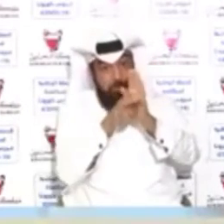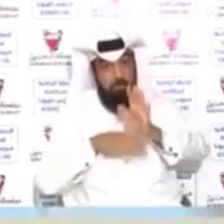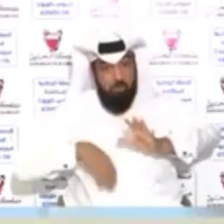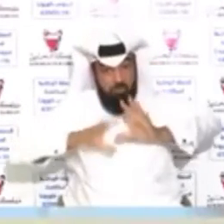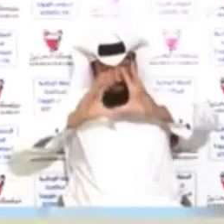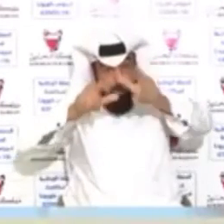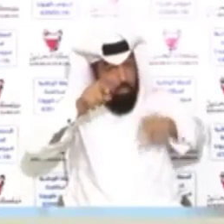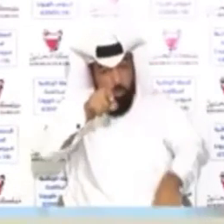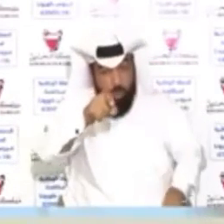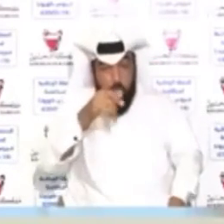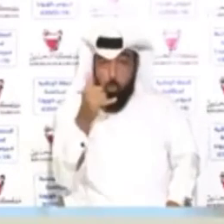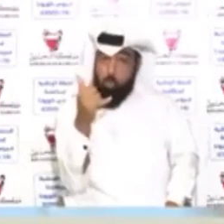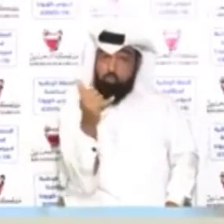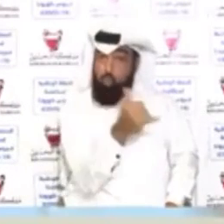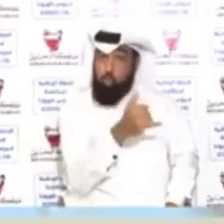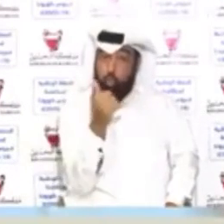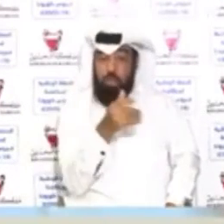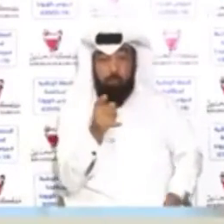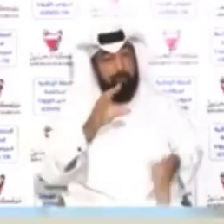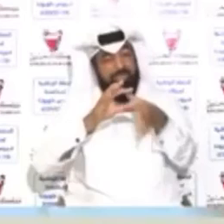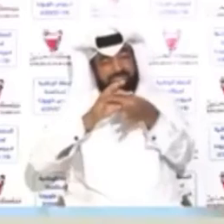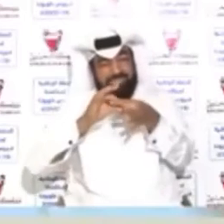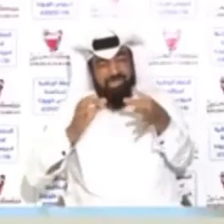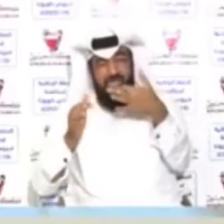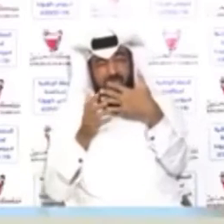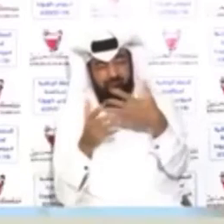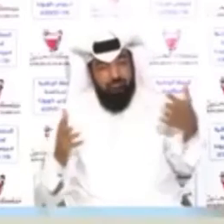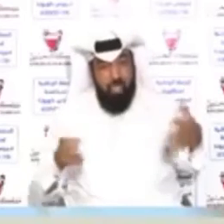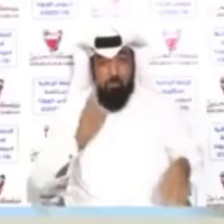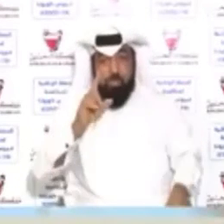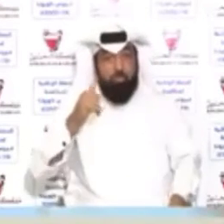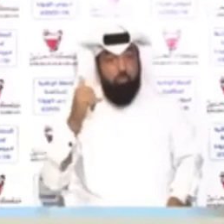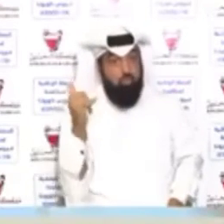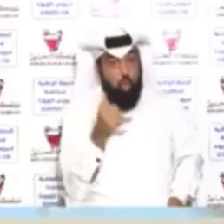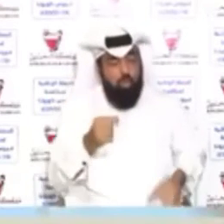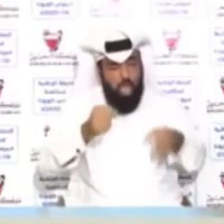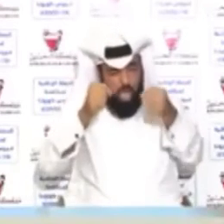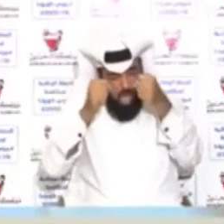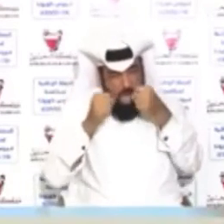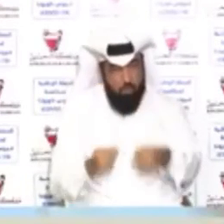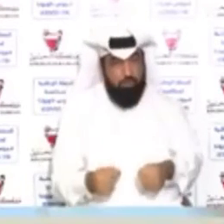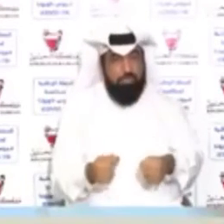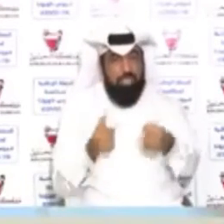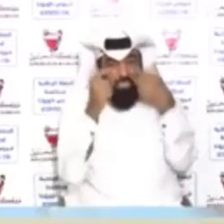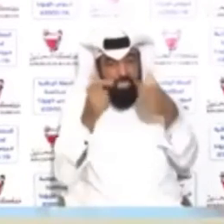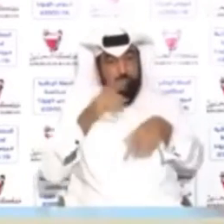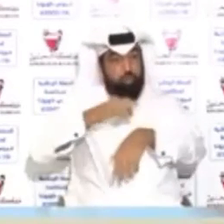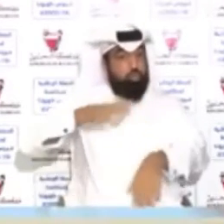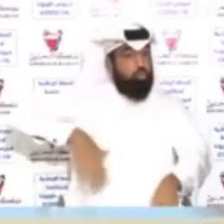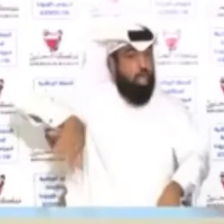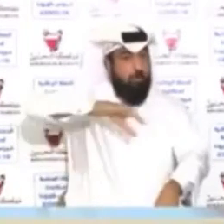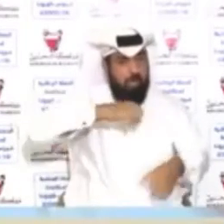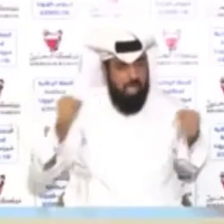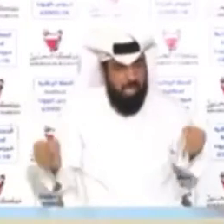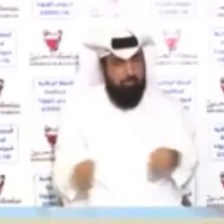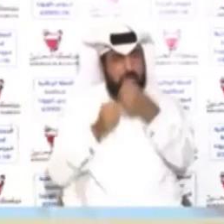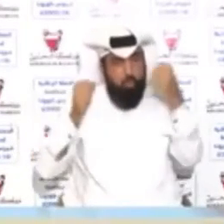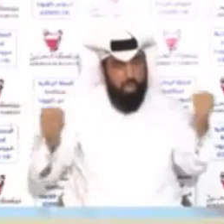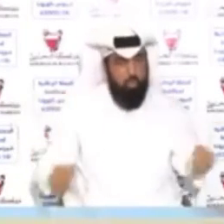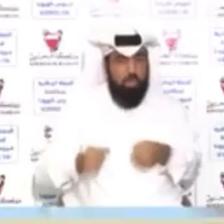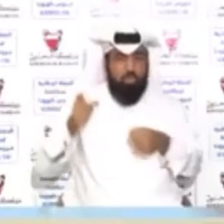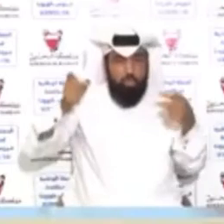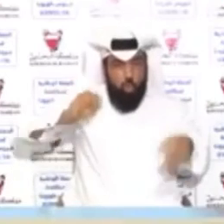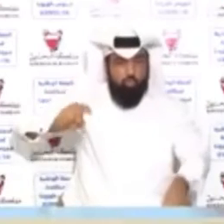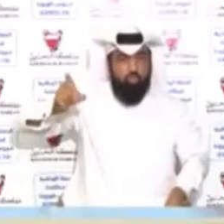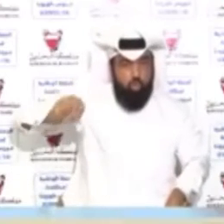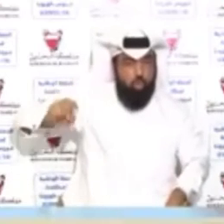لكم اللي تعتبر جدا بسيطة ولكن مهمة جدا في هذه المرحلة، تدرب عليها وتخليها جزء من حياتك